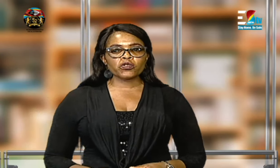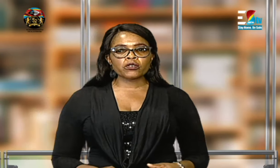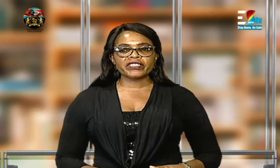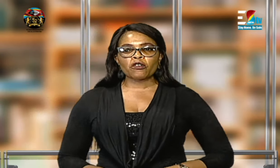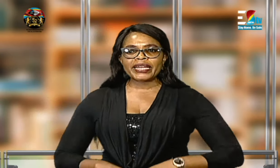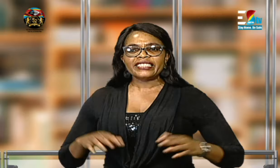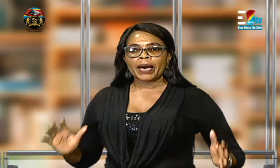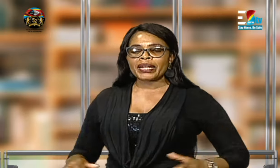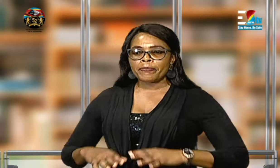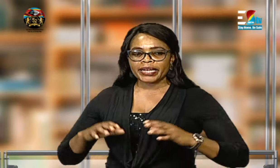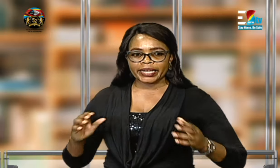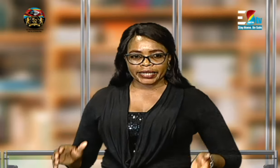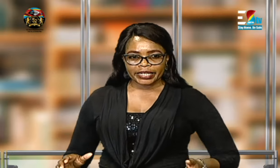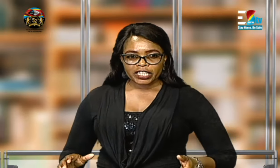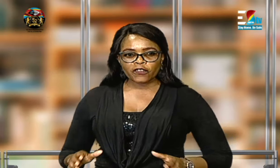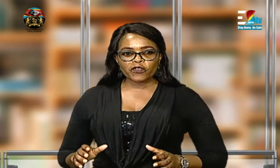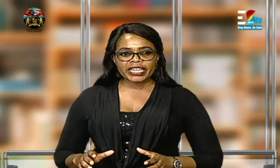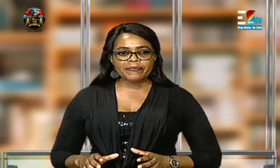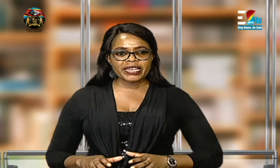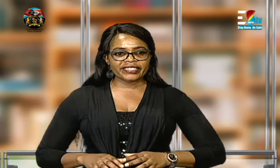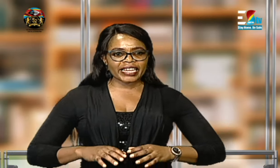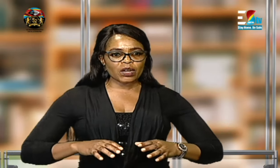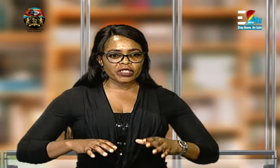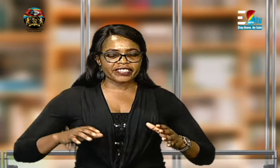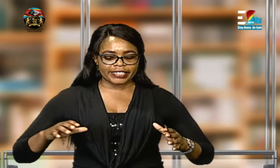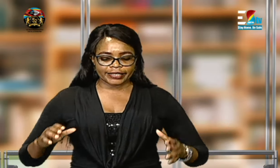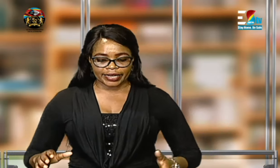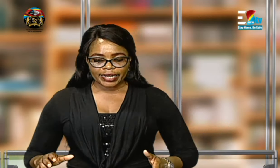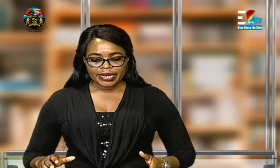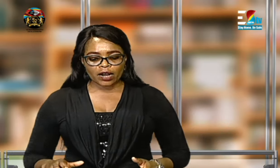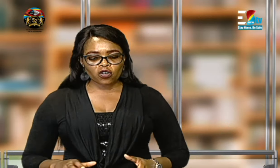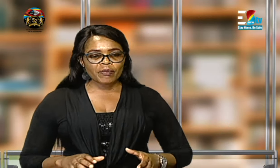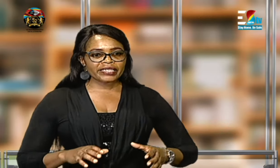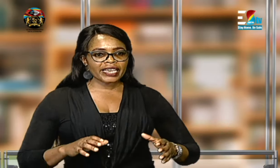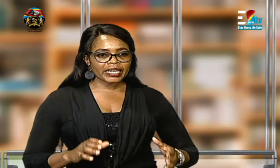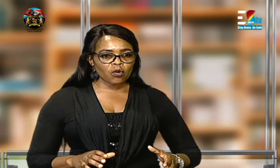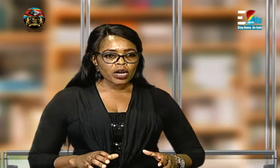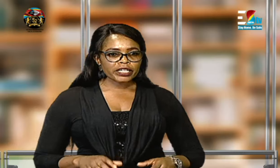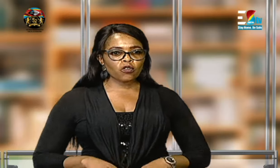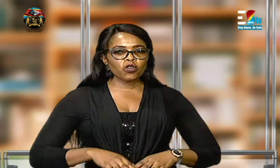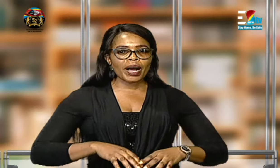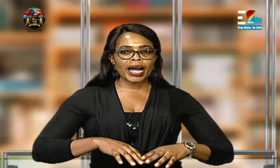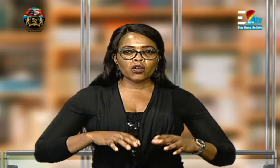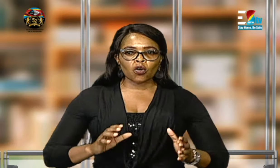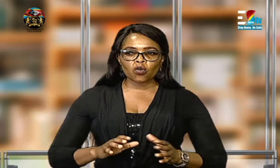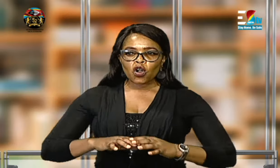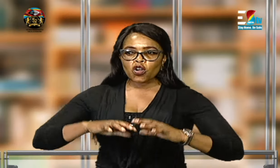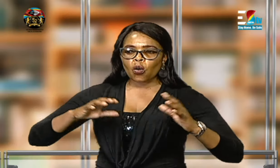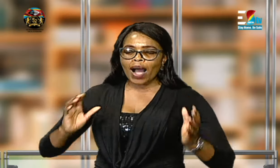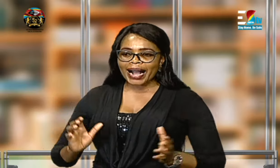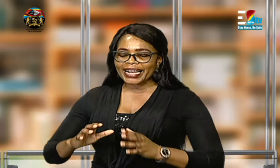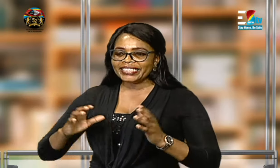yethu kuze kuthi kube yindzaba lephelele ifune ibe nesakhiwo tsite. Nangikhuluma ngesakhiwo ngikhuluma